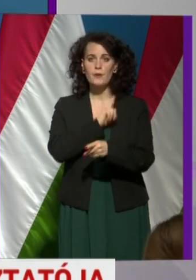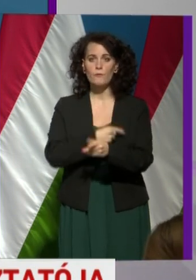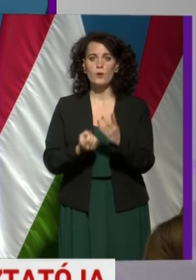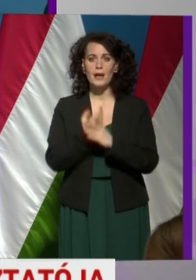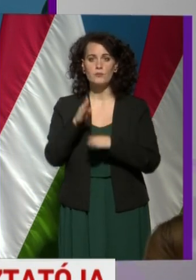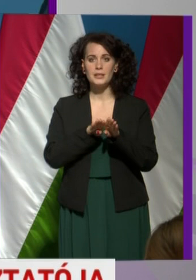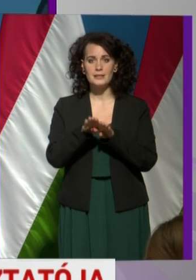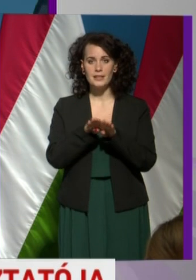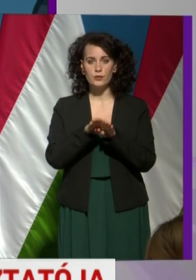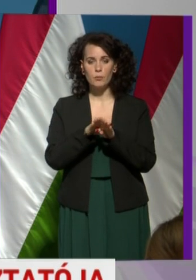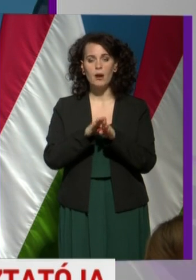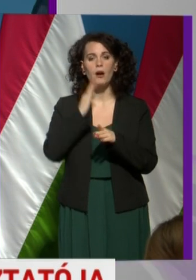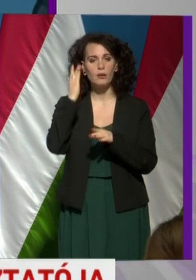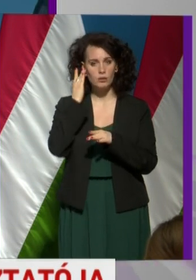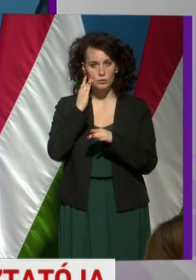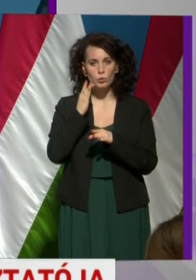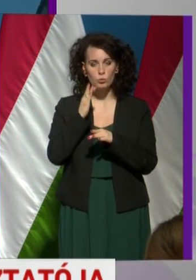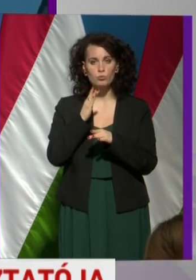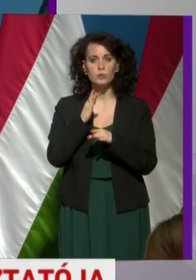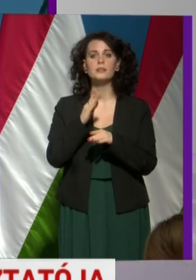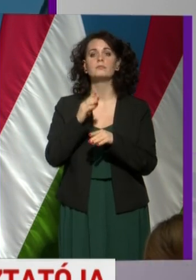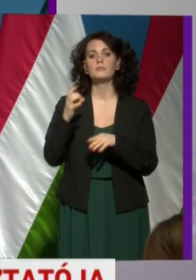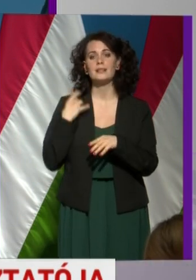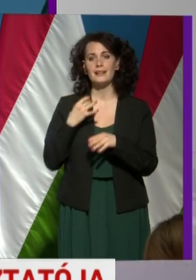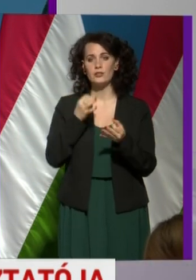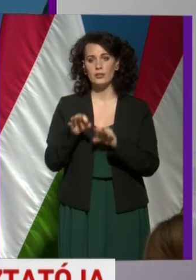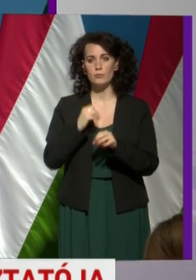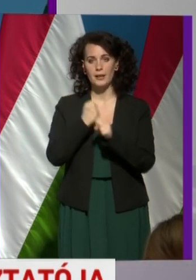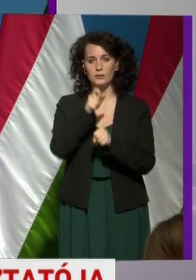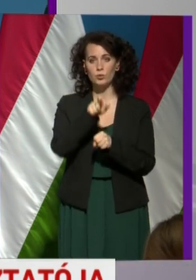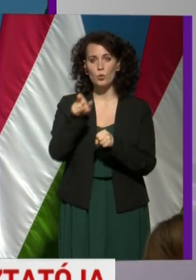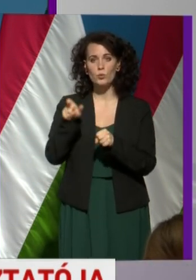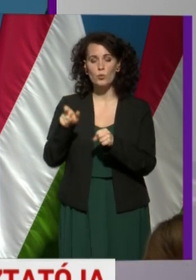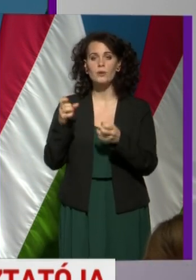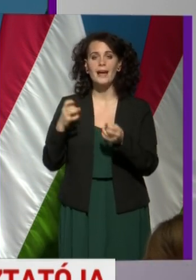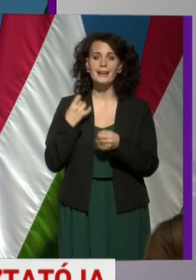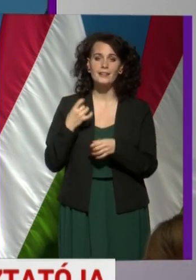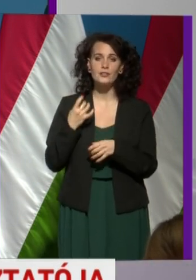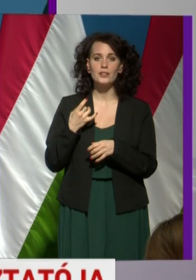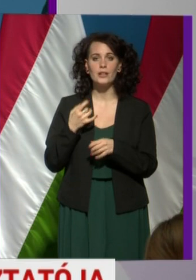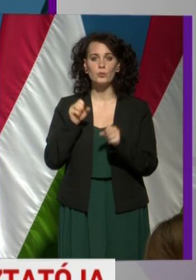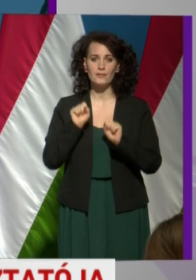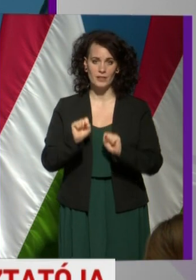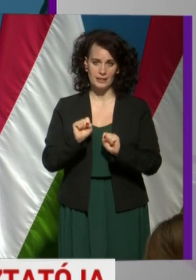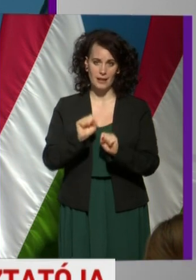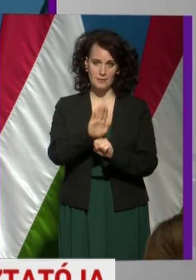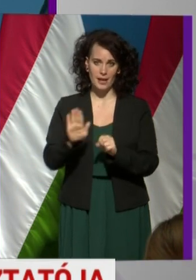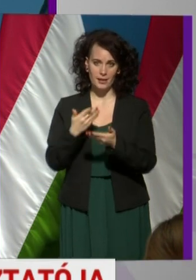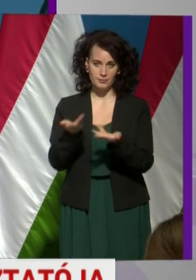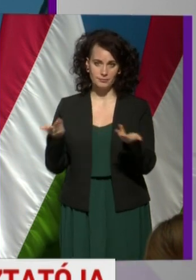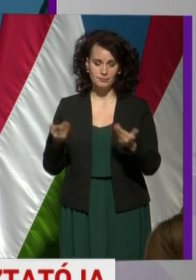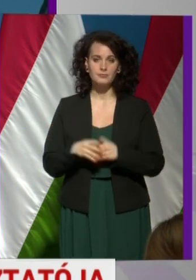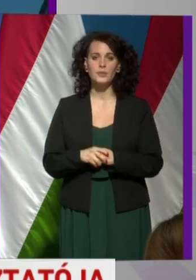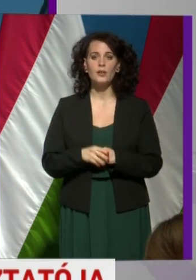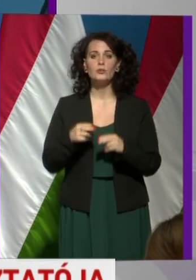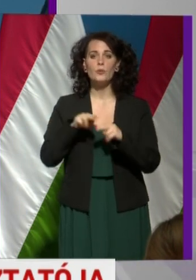Erőforrások Minisztériuma gondoskodik az egészségügyben dolgozók egészségügyi védelméről. Több